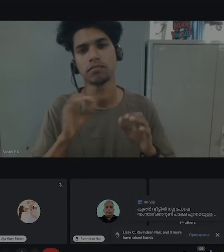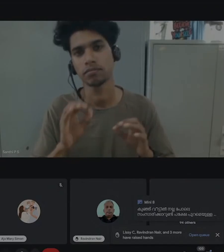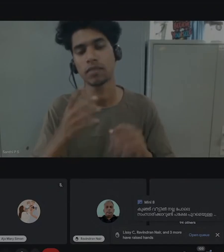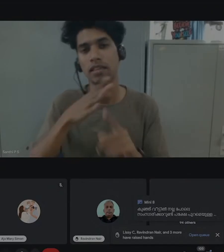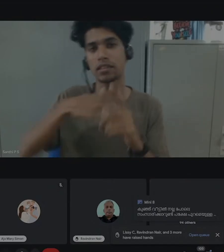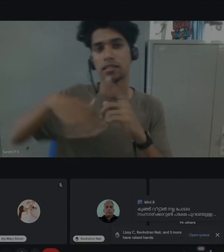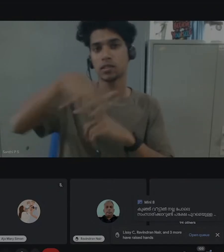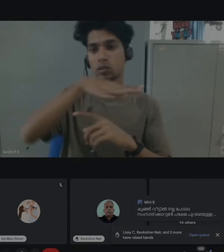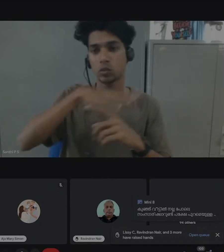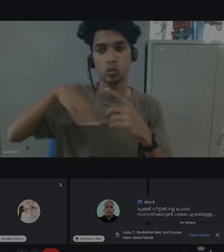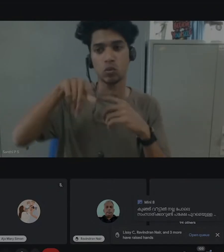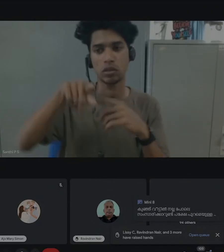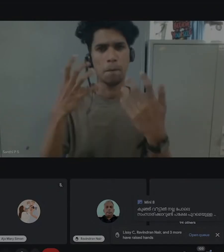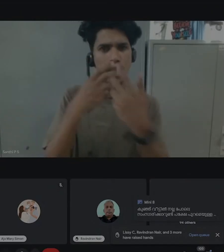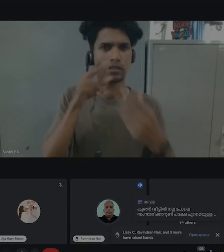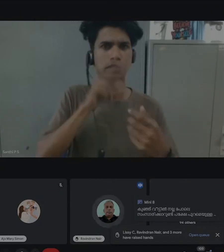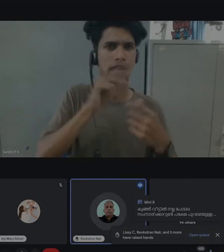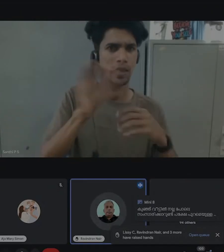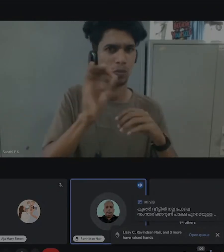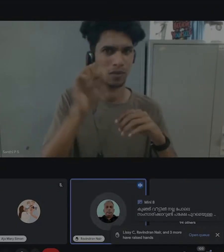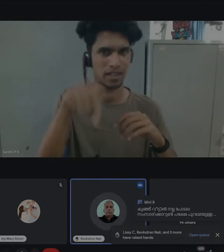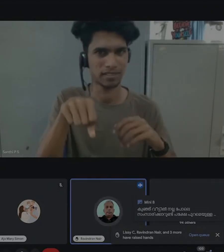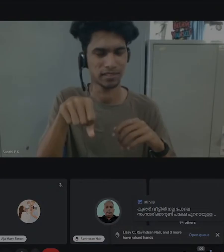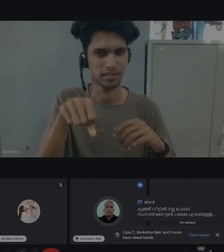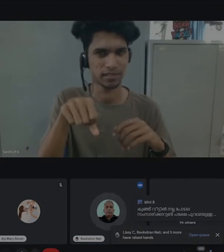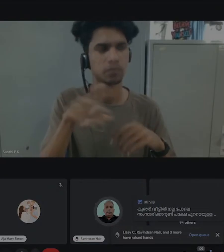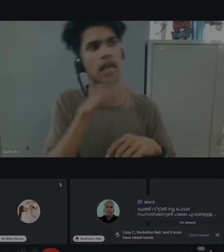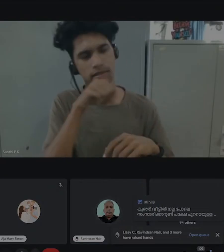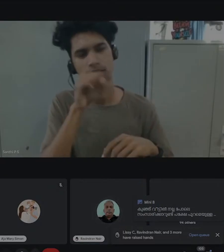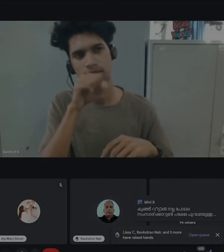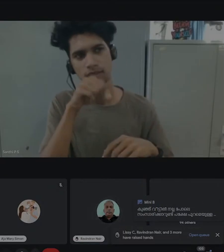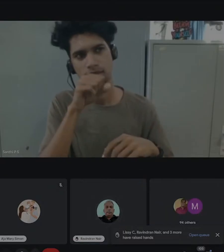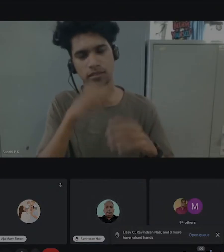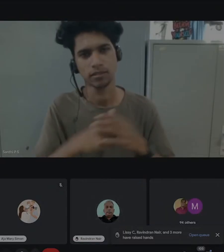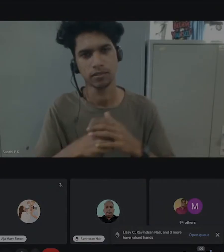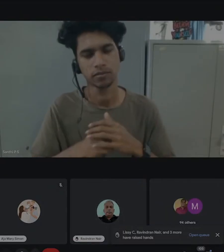സന്ദർഭത്തിനനുസരിച്ച് സംസാരിക്കുന്നില്ല എന്നാണോ? അതാണ് അതാണ് അതാണ് മെയിനായിട്ട്.